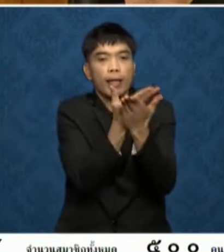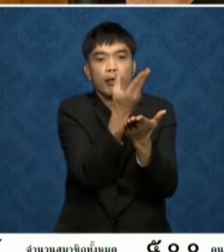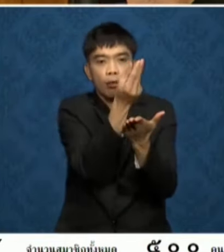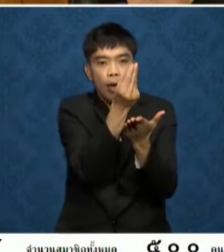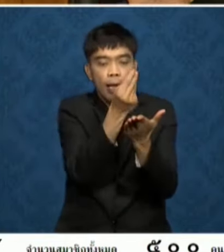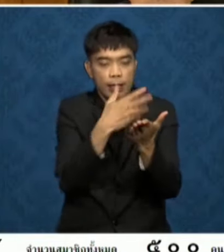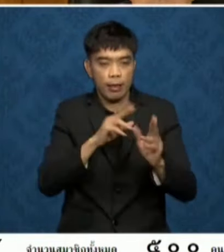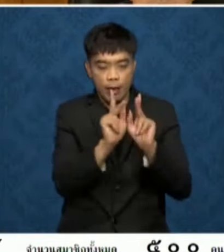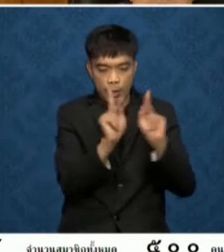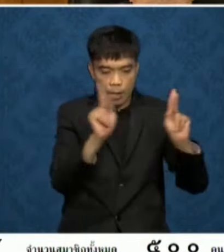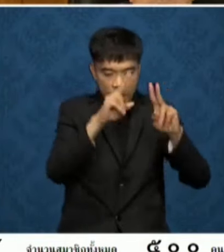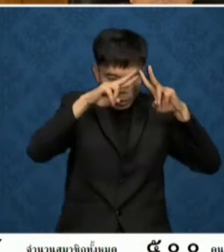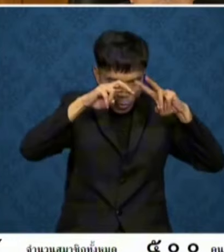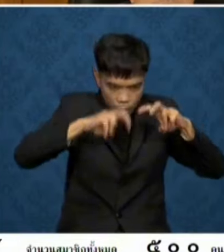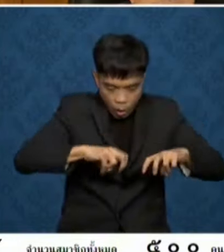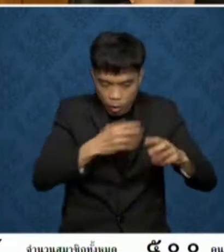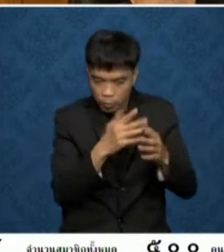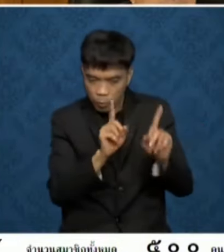านั้น